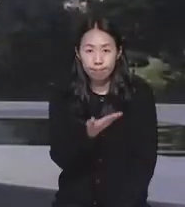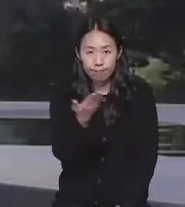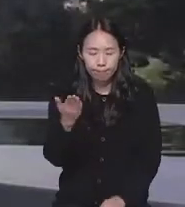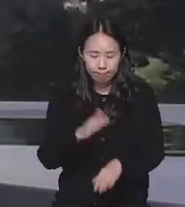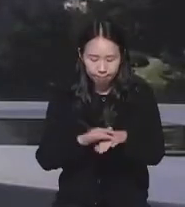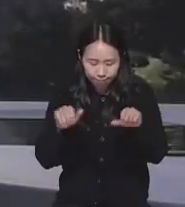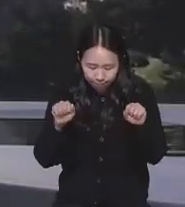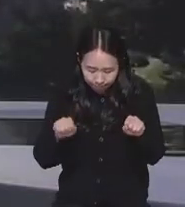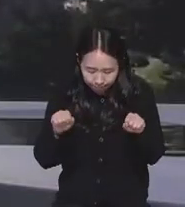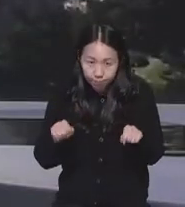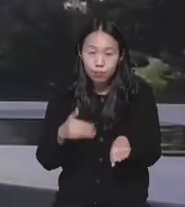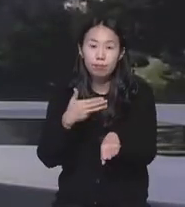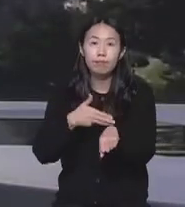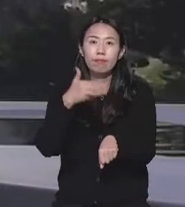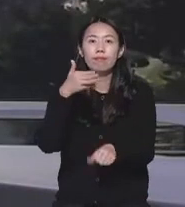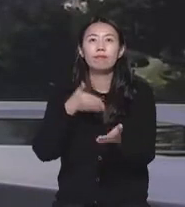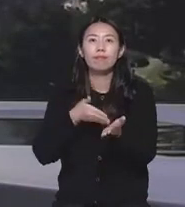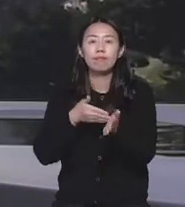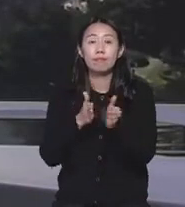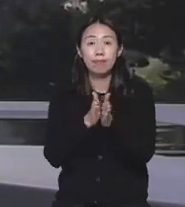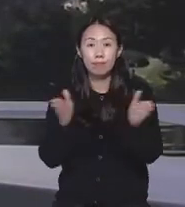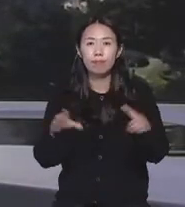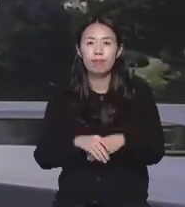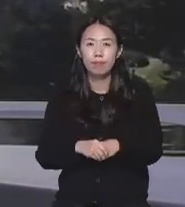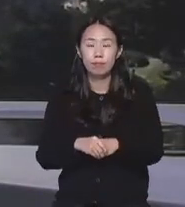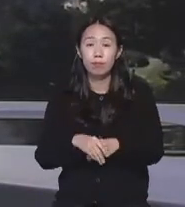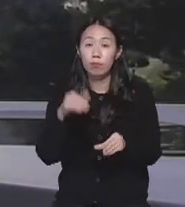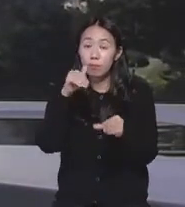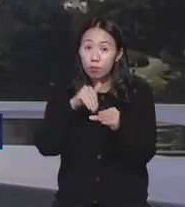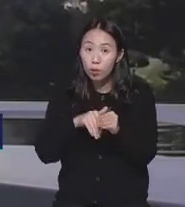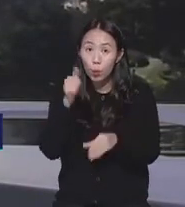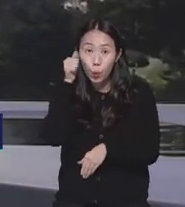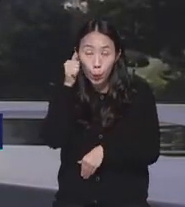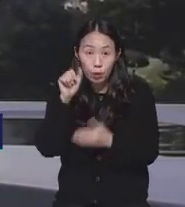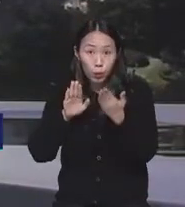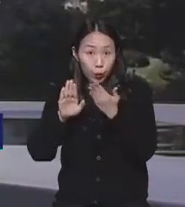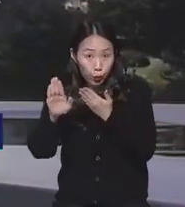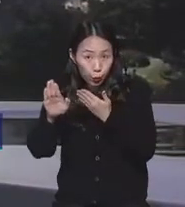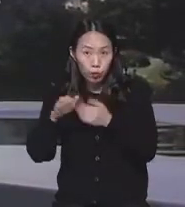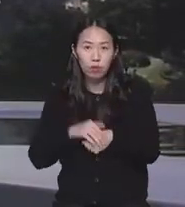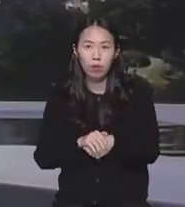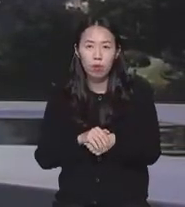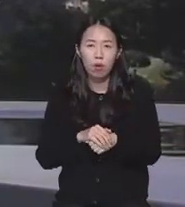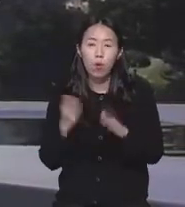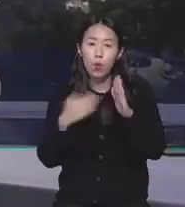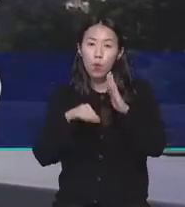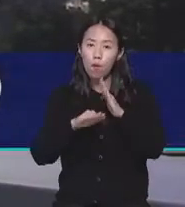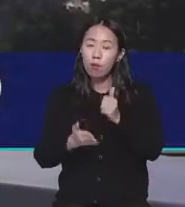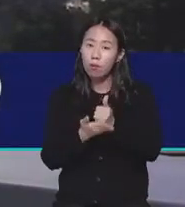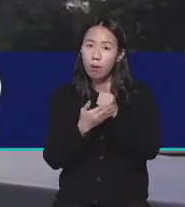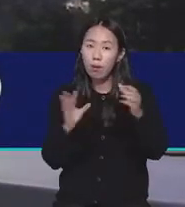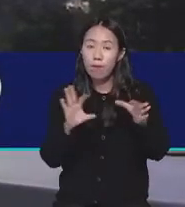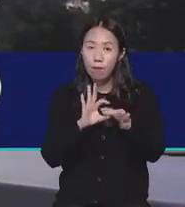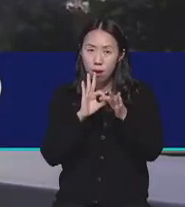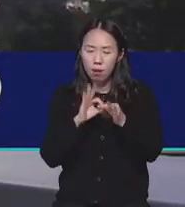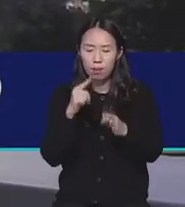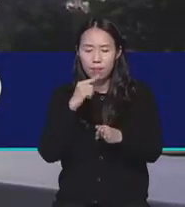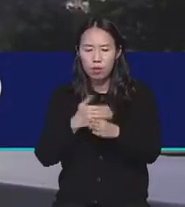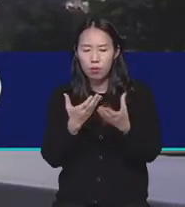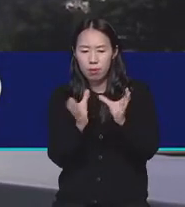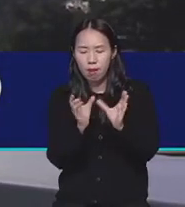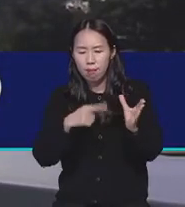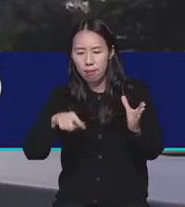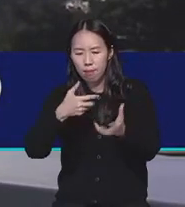여러분 안녕하십니까? KBC 8시 뉴스입니다. 총선이 50여일 앞으로 다가온 가운데 공천을 둘러싸고 더불어민주당 내